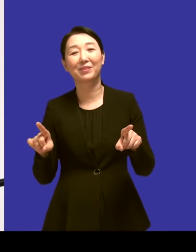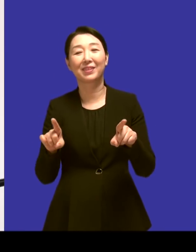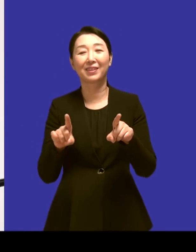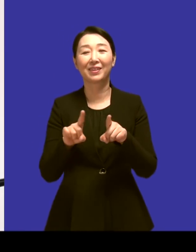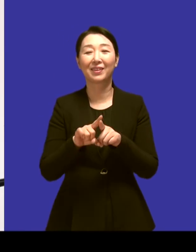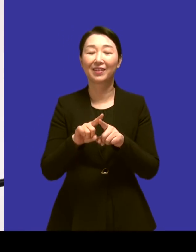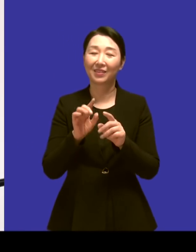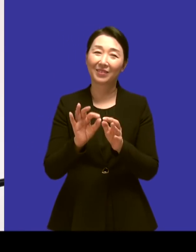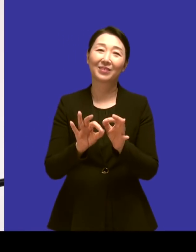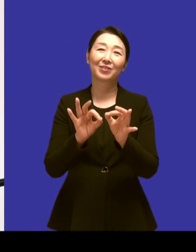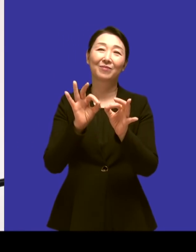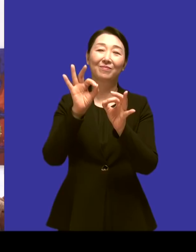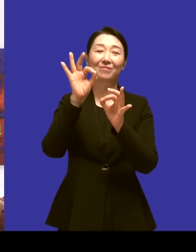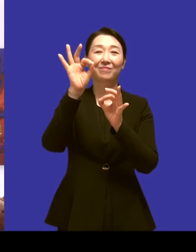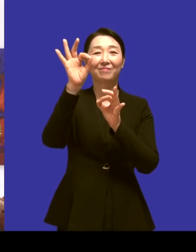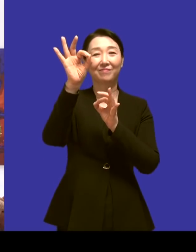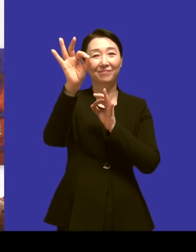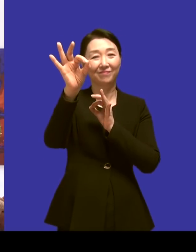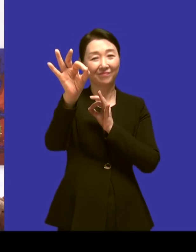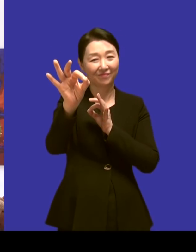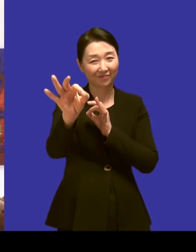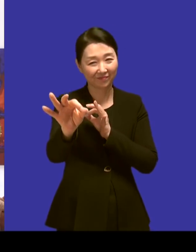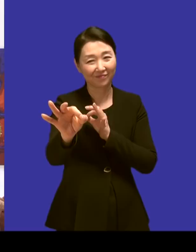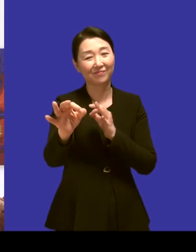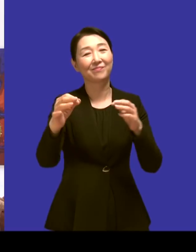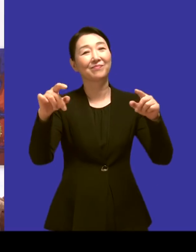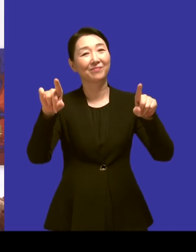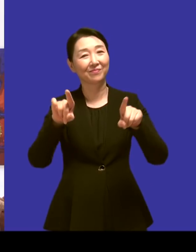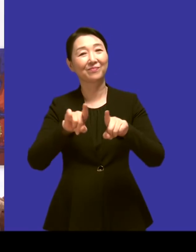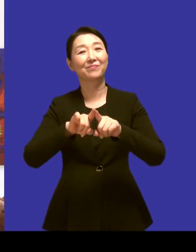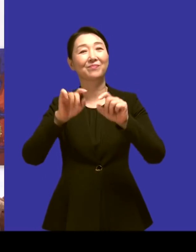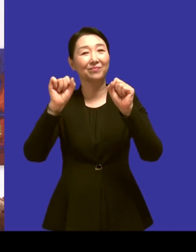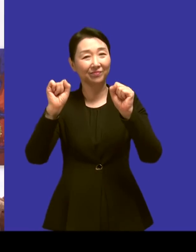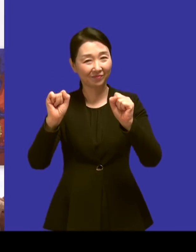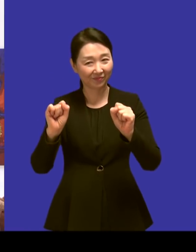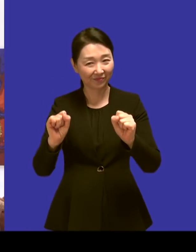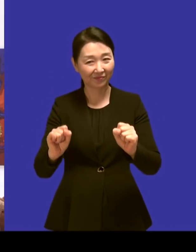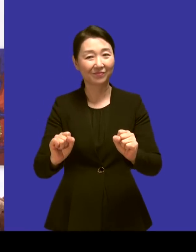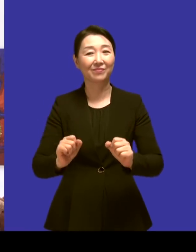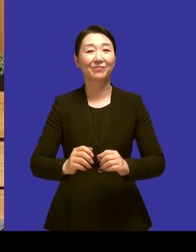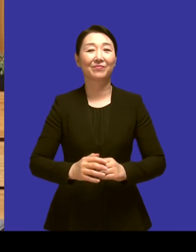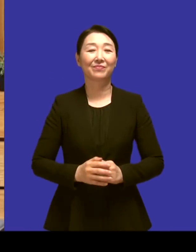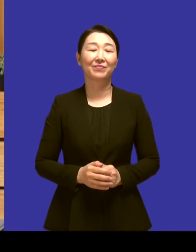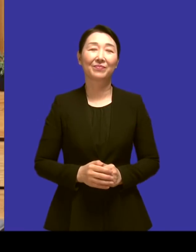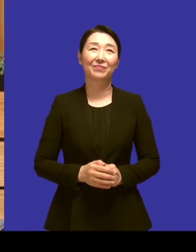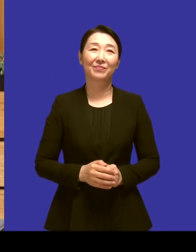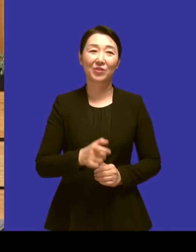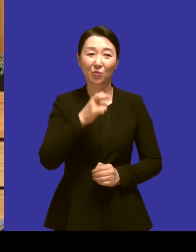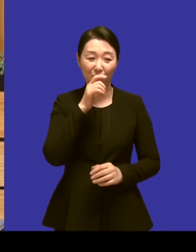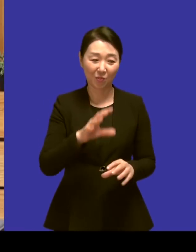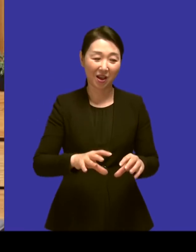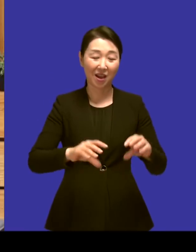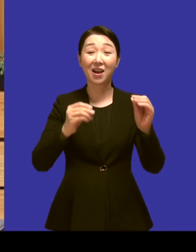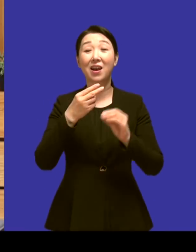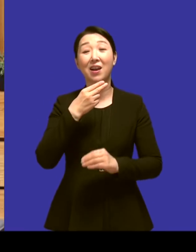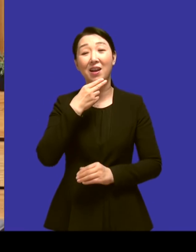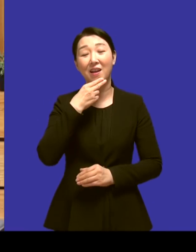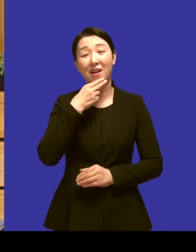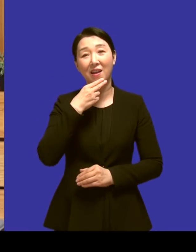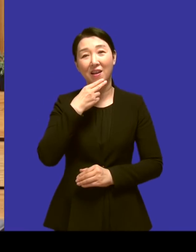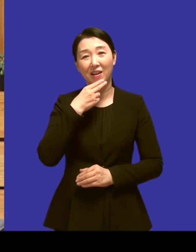우리와 함께 영원히 함께 하시고 마르지